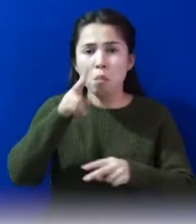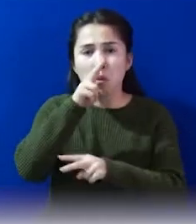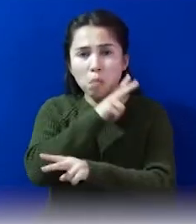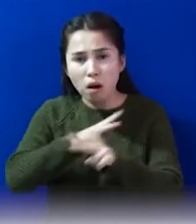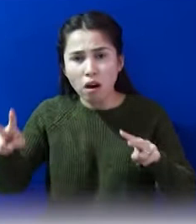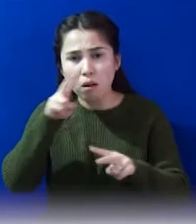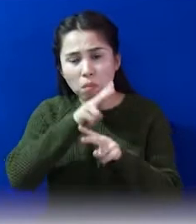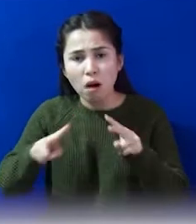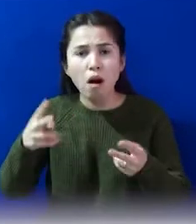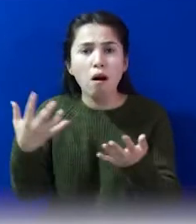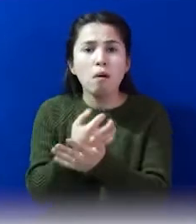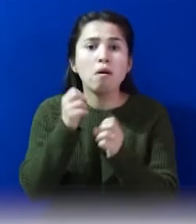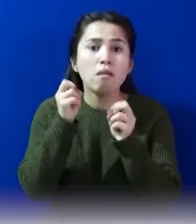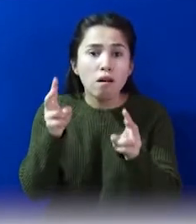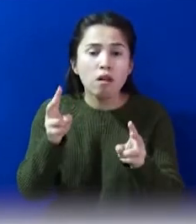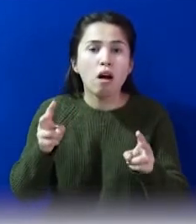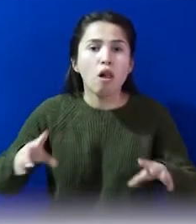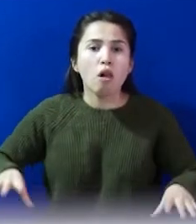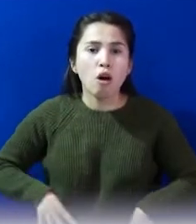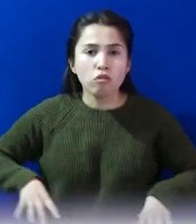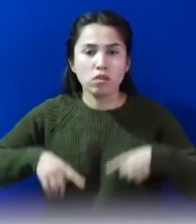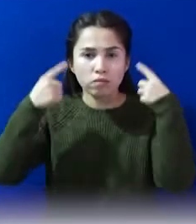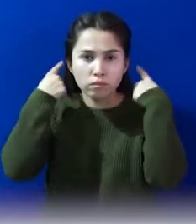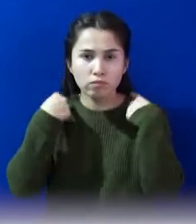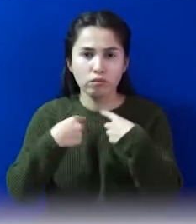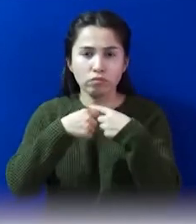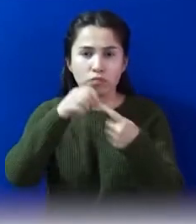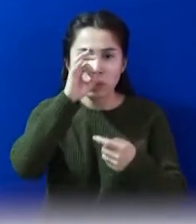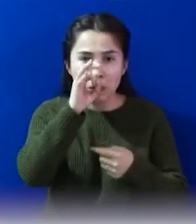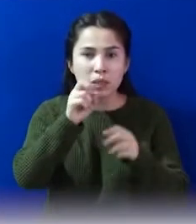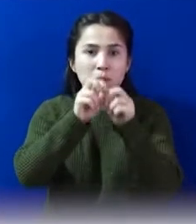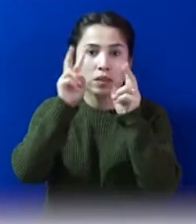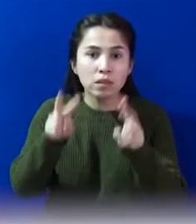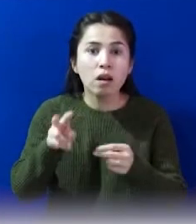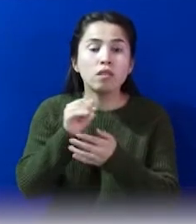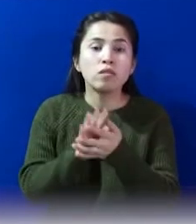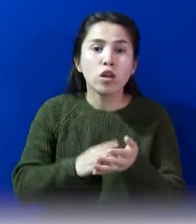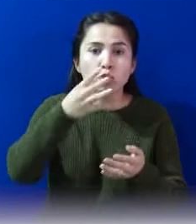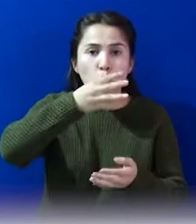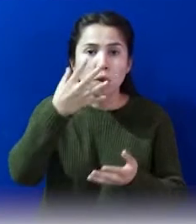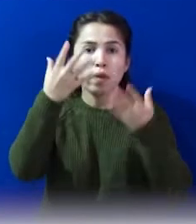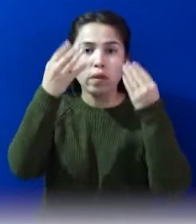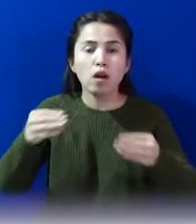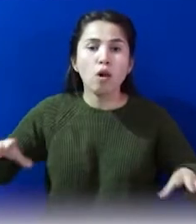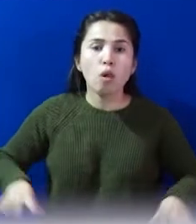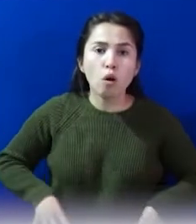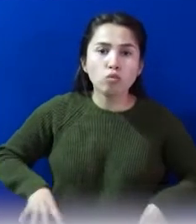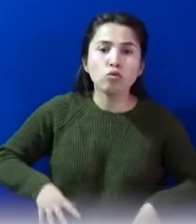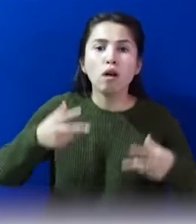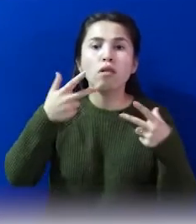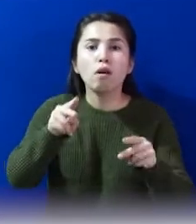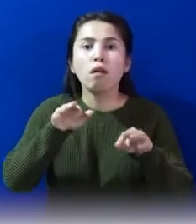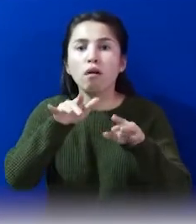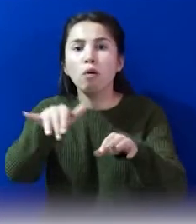ремонтные строительные работы должны быть завершены не позднее ноября месяца. Также обсуждению подвергся вопрос касательно рыночных цен